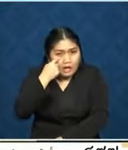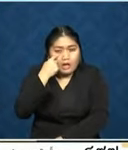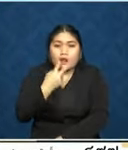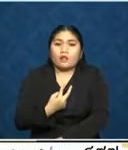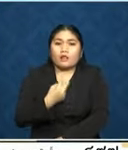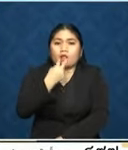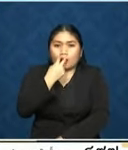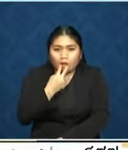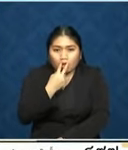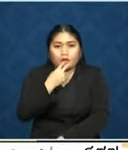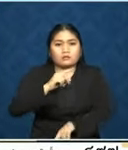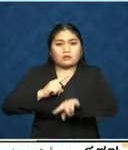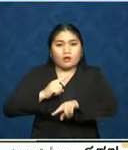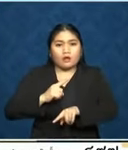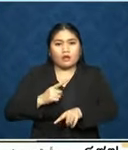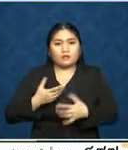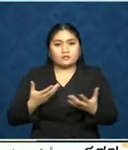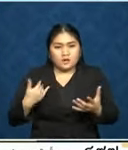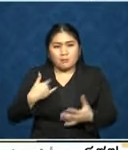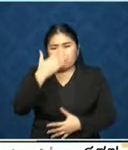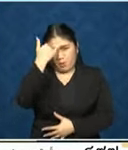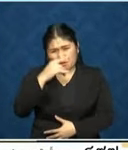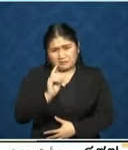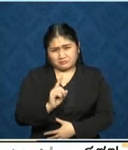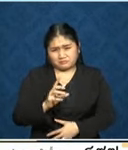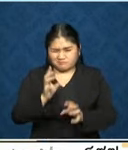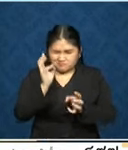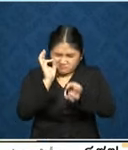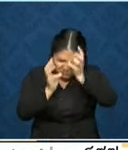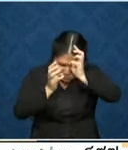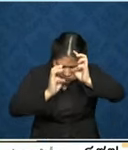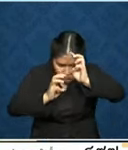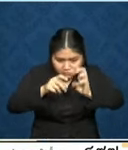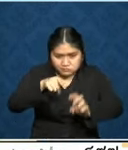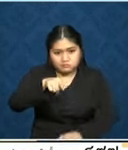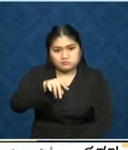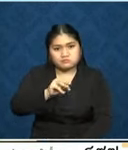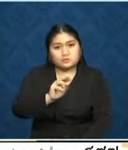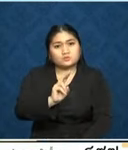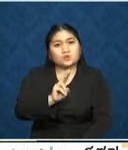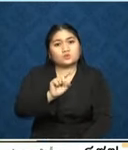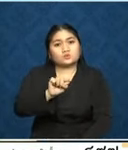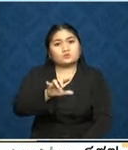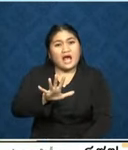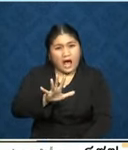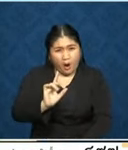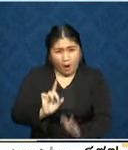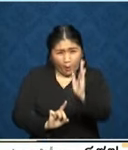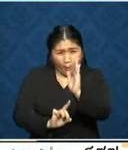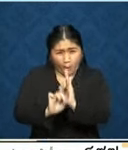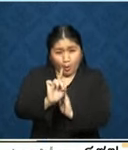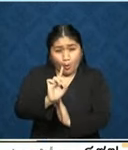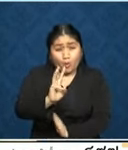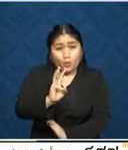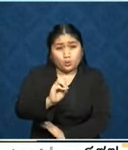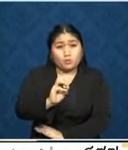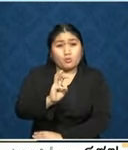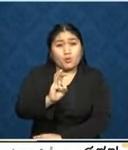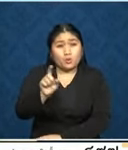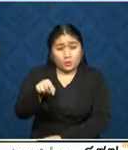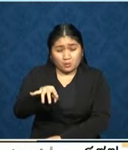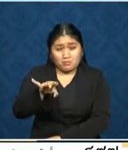ใจเพราะความเข้มข้นของฝุ่น PM 2.5สูงถึง 6 66.8ไมโครกรัมต่อลูกบา